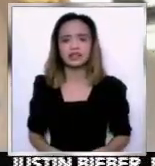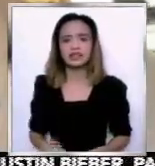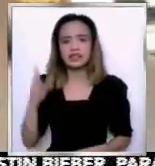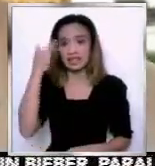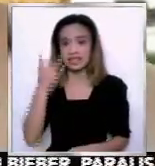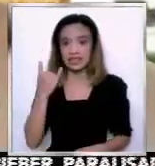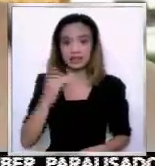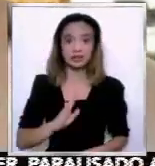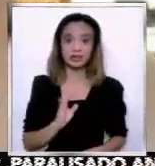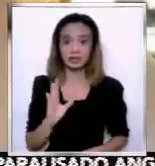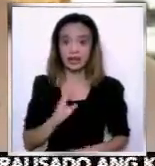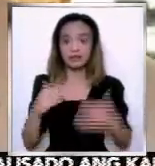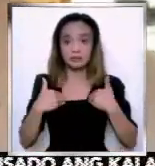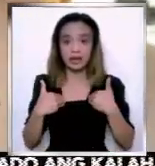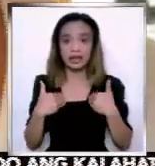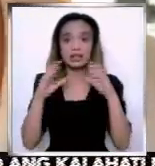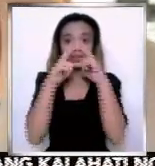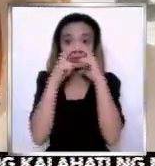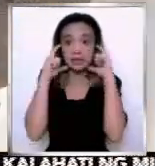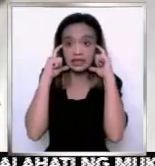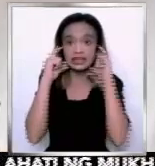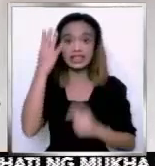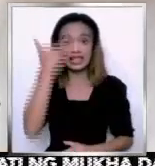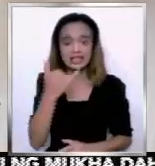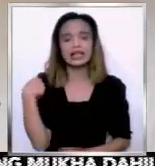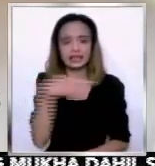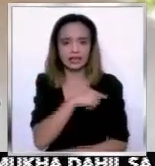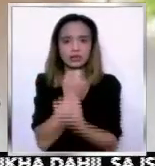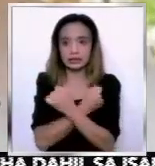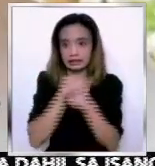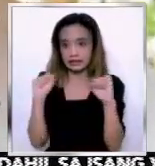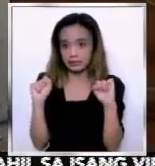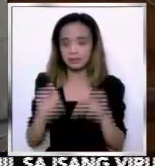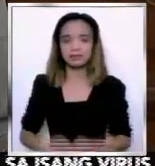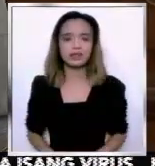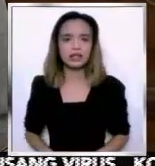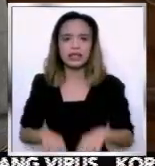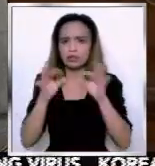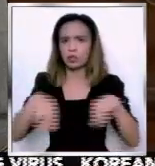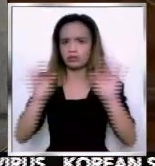mayroong mask kasi safe tayo. Bali walang COVID basta mayroong mask.